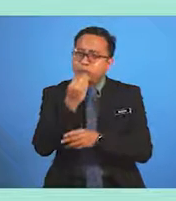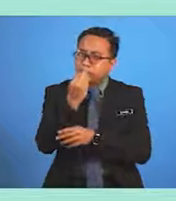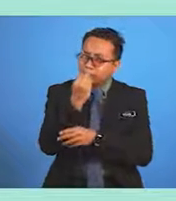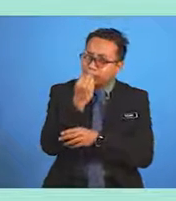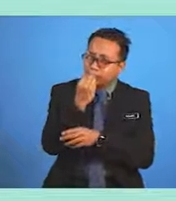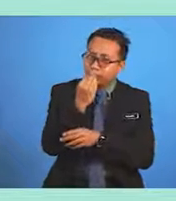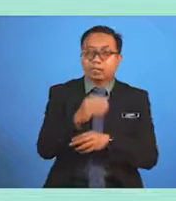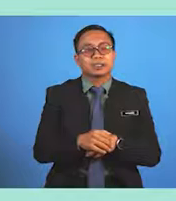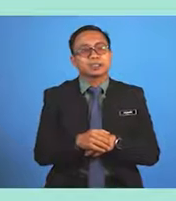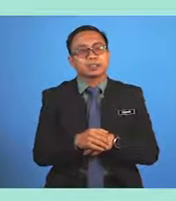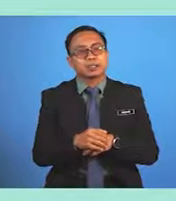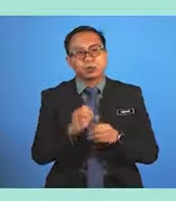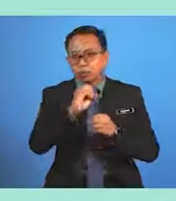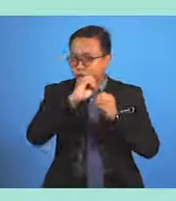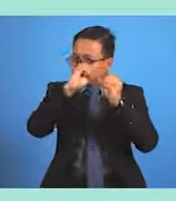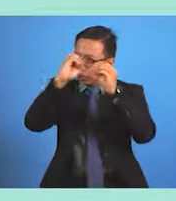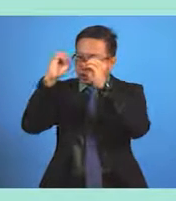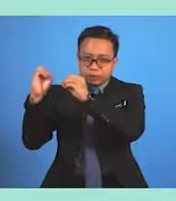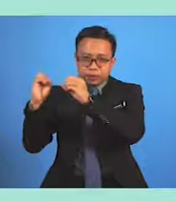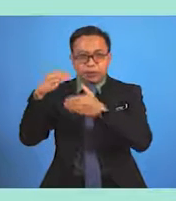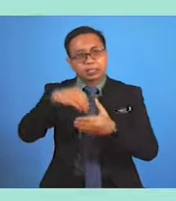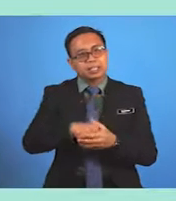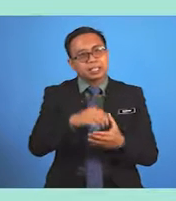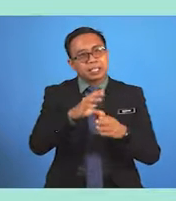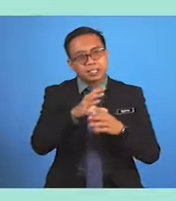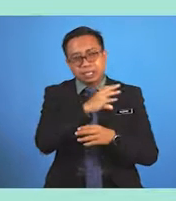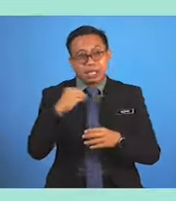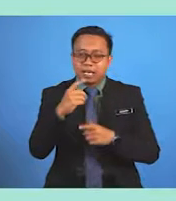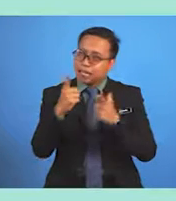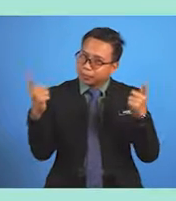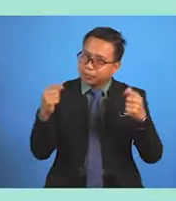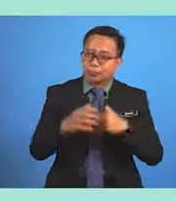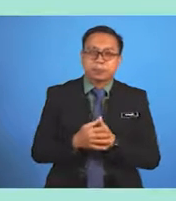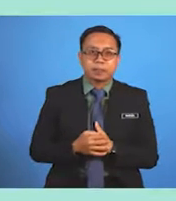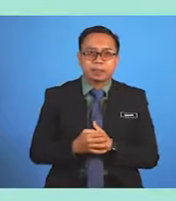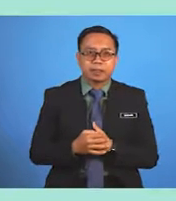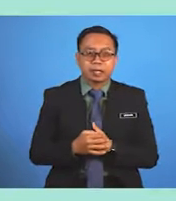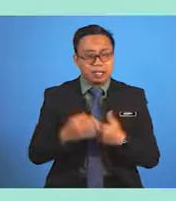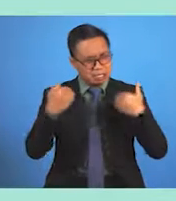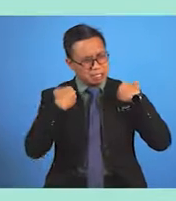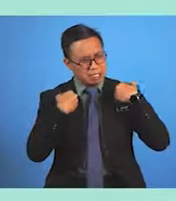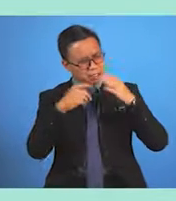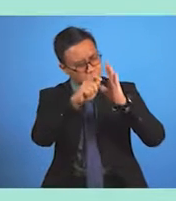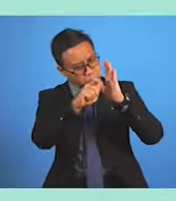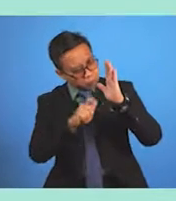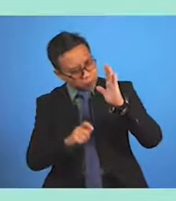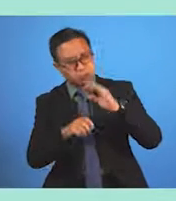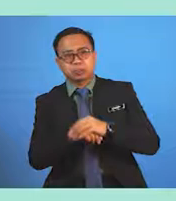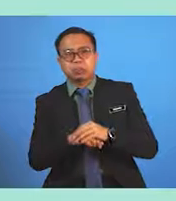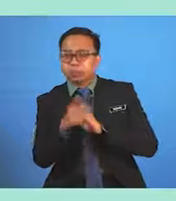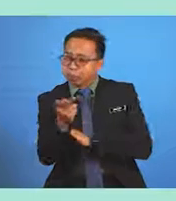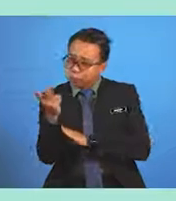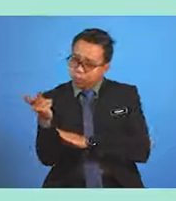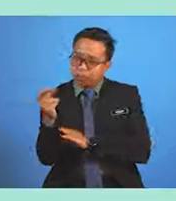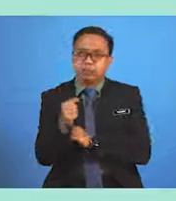bersaing menggunakan oksigen terlarut dan lain-lain. Berlaku penurunan produktiviti